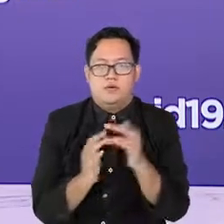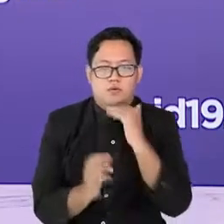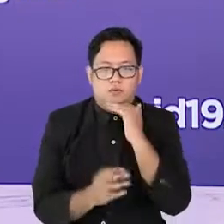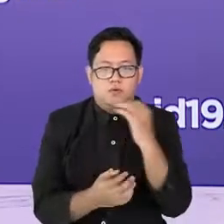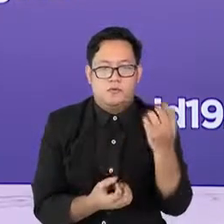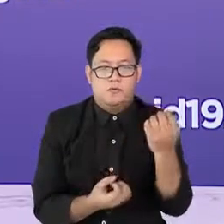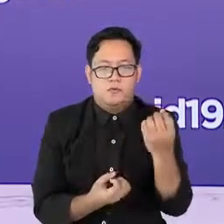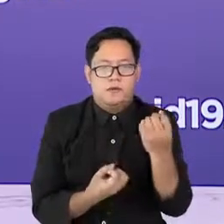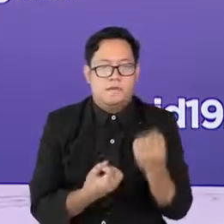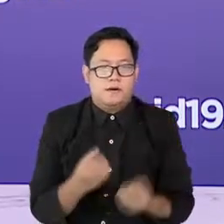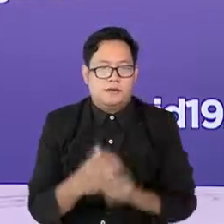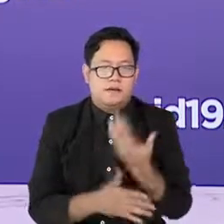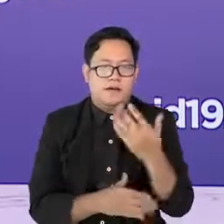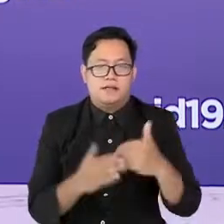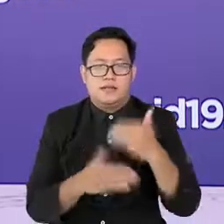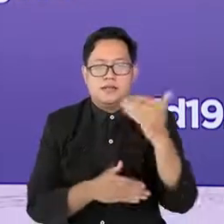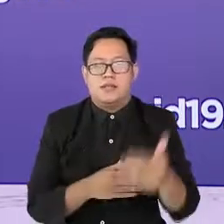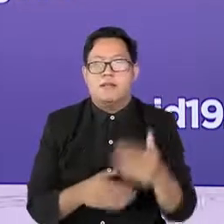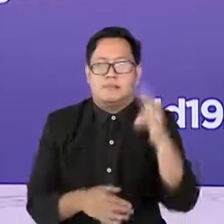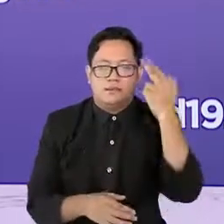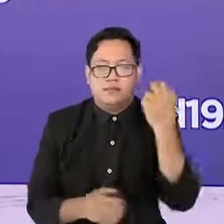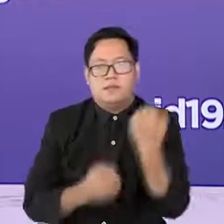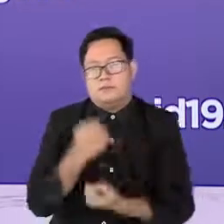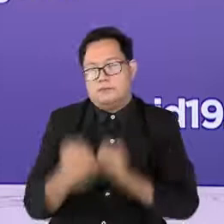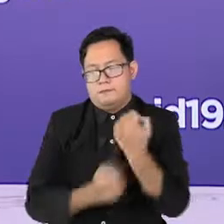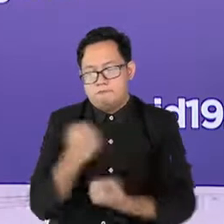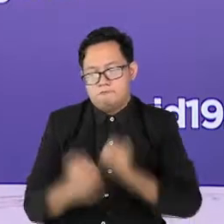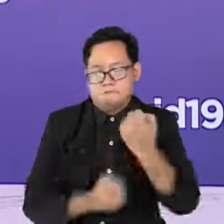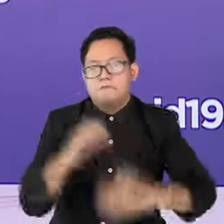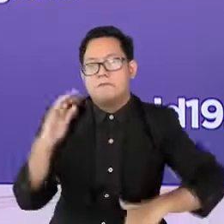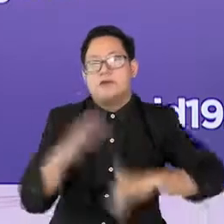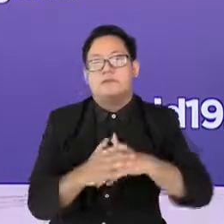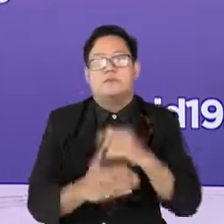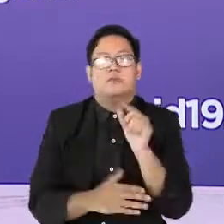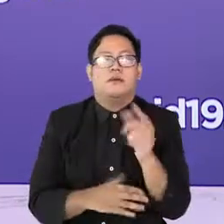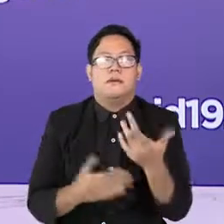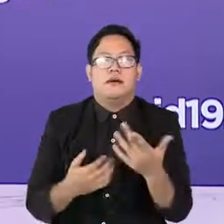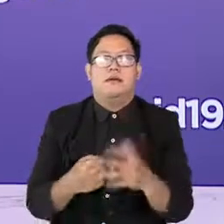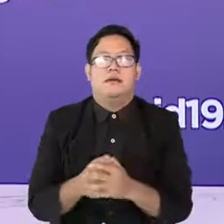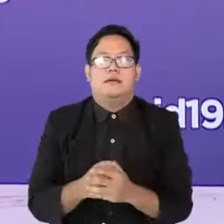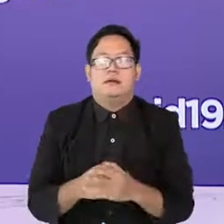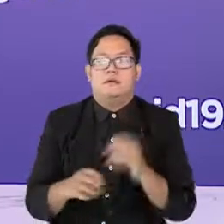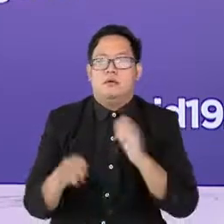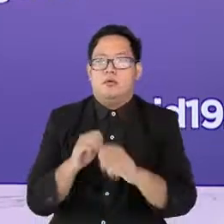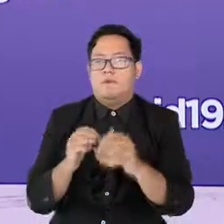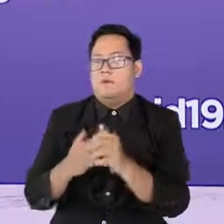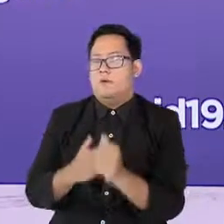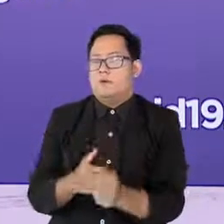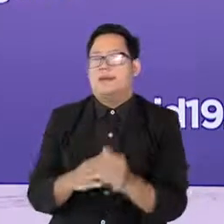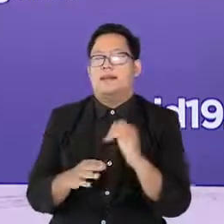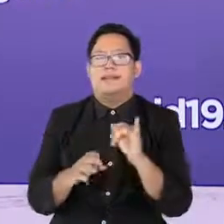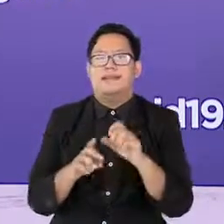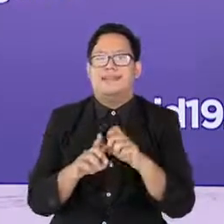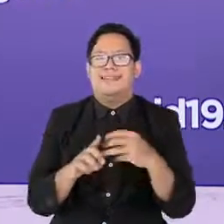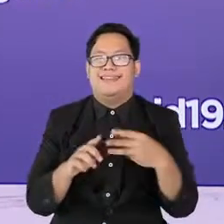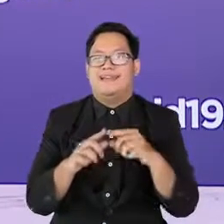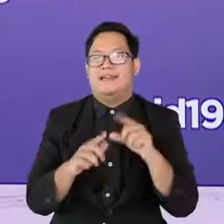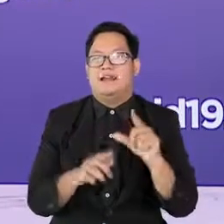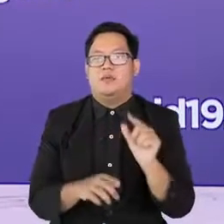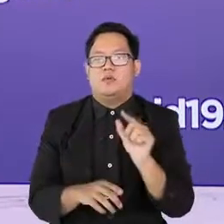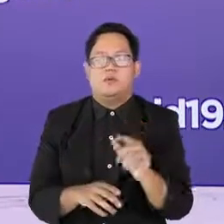selanjutnya pemerintah akan berupaya semaksimal mungkin menyusun pedoman yang ideal untuk segera dapat